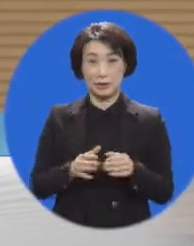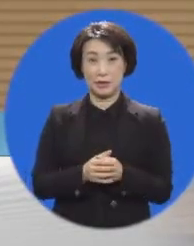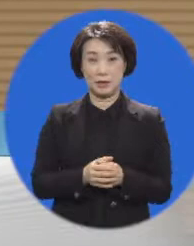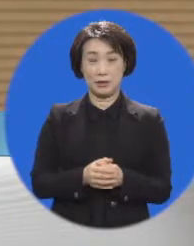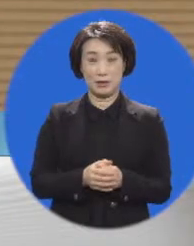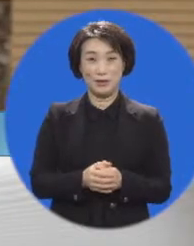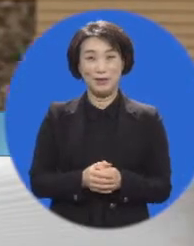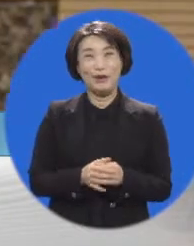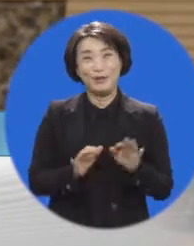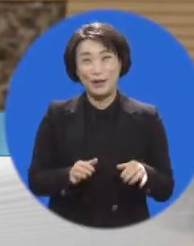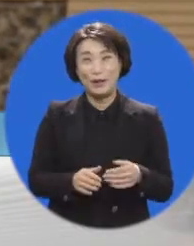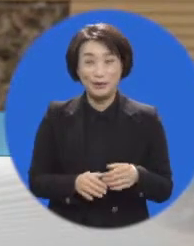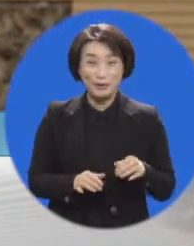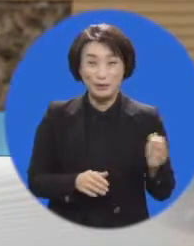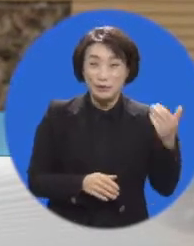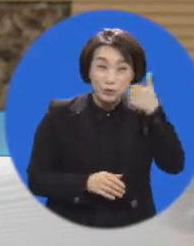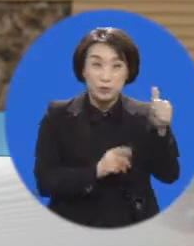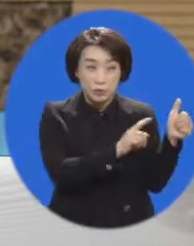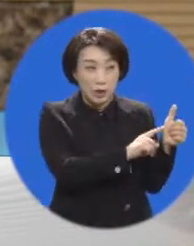그러나 어떤 사람은